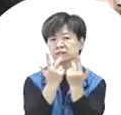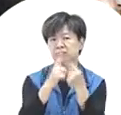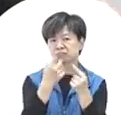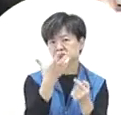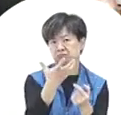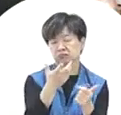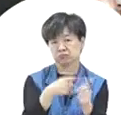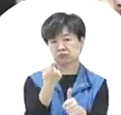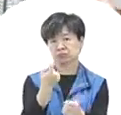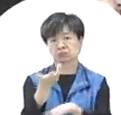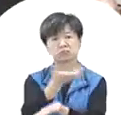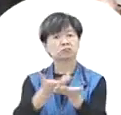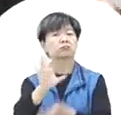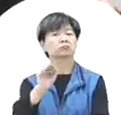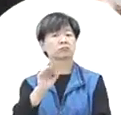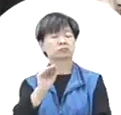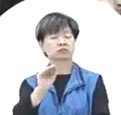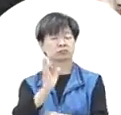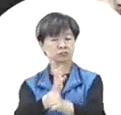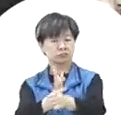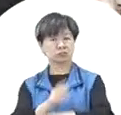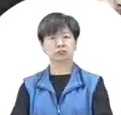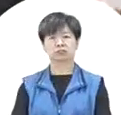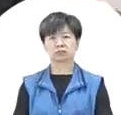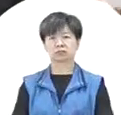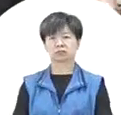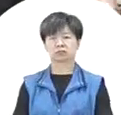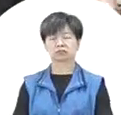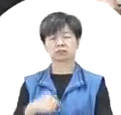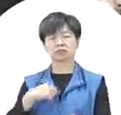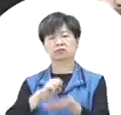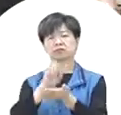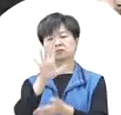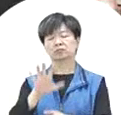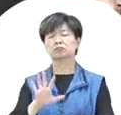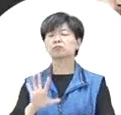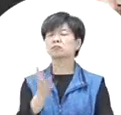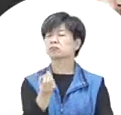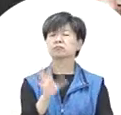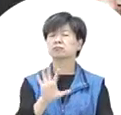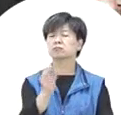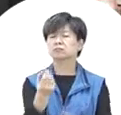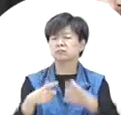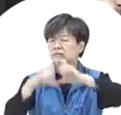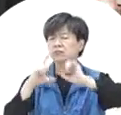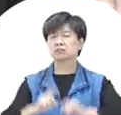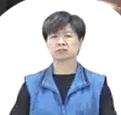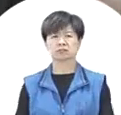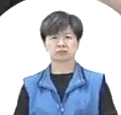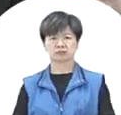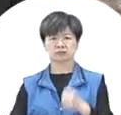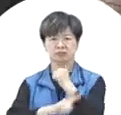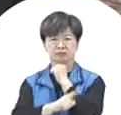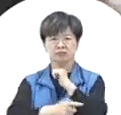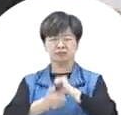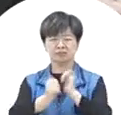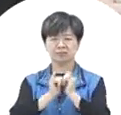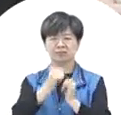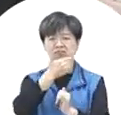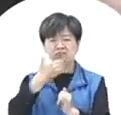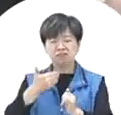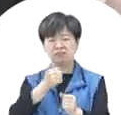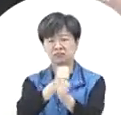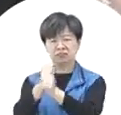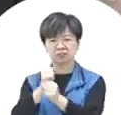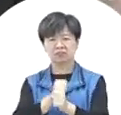市，有没有沟通过？有还是没有？有还是没有？有还是没有？ 这些都是法定社会，其实就各